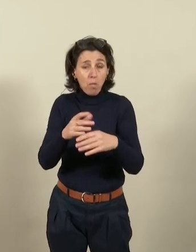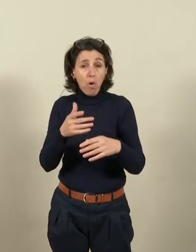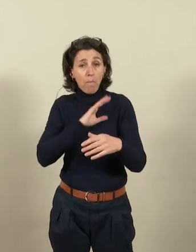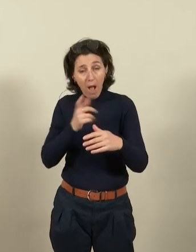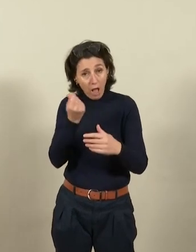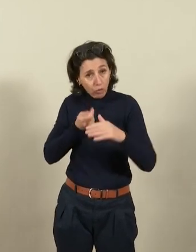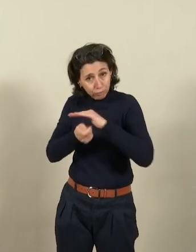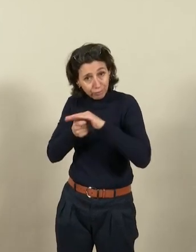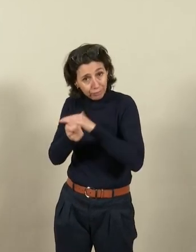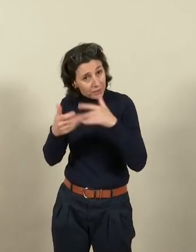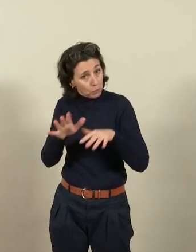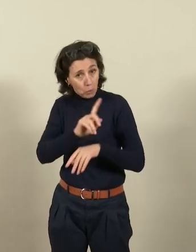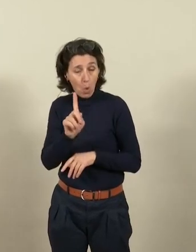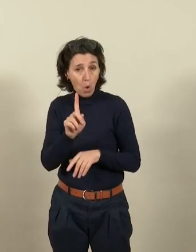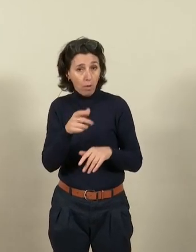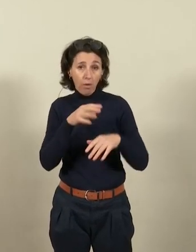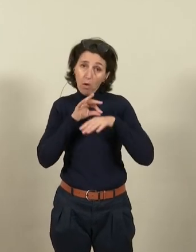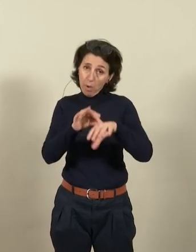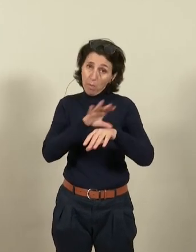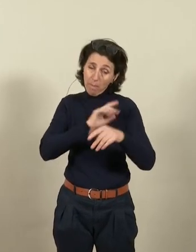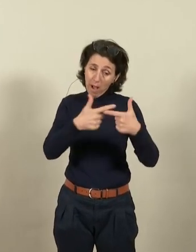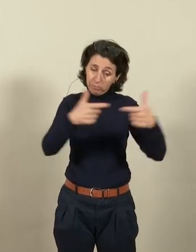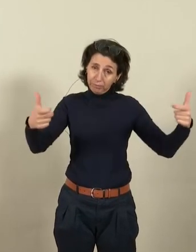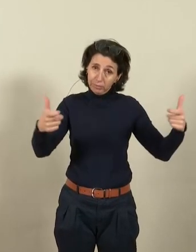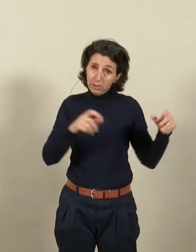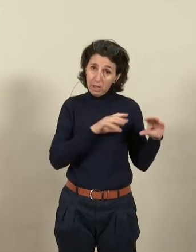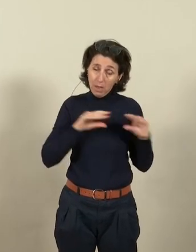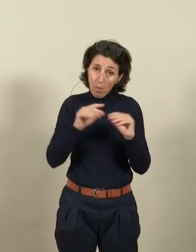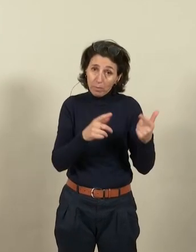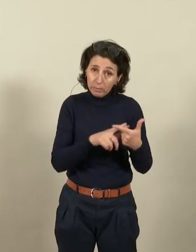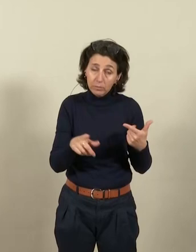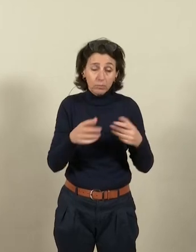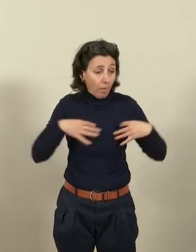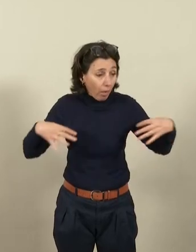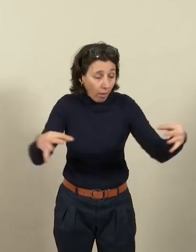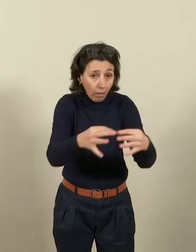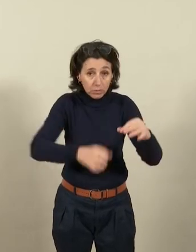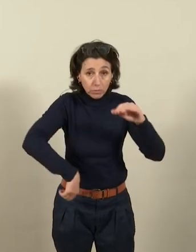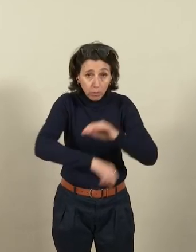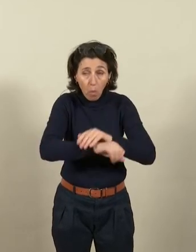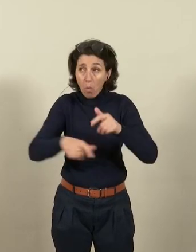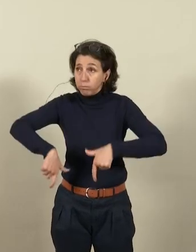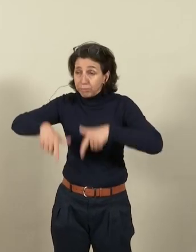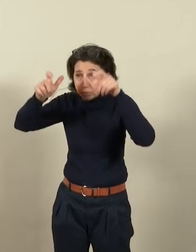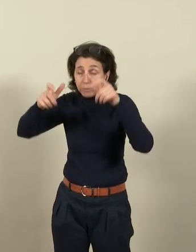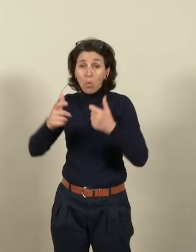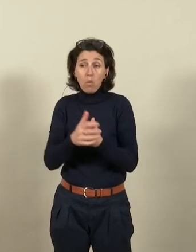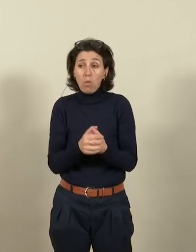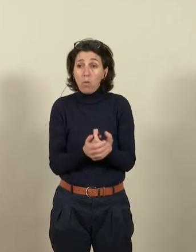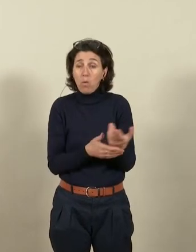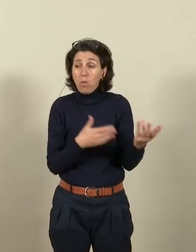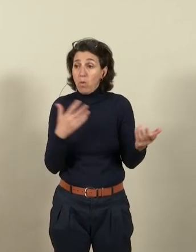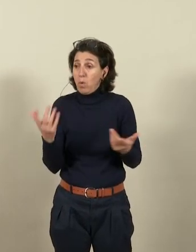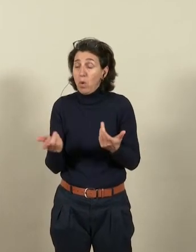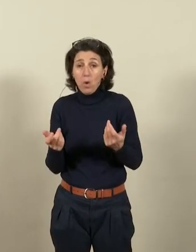disposition d'équipement je pense au terrain de sport au bâtiment c'est de la mise à disposition aussi